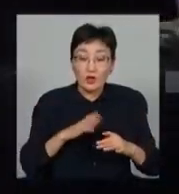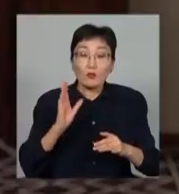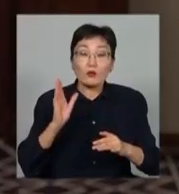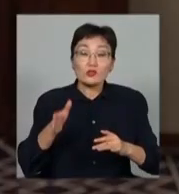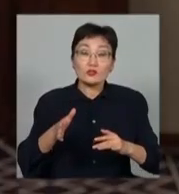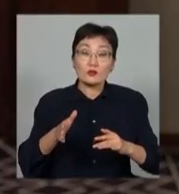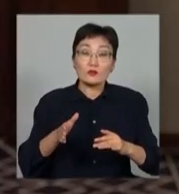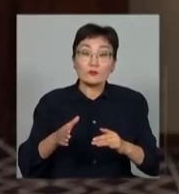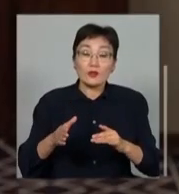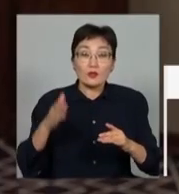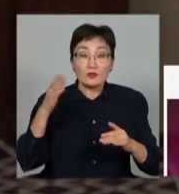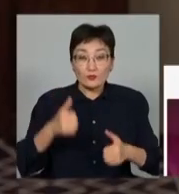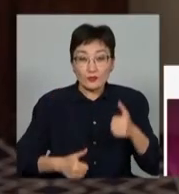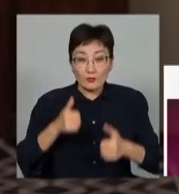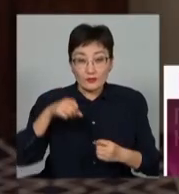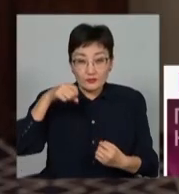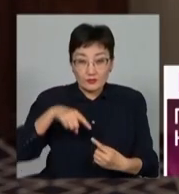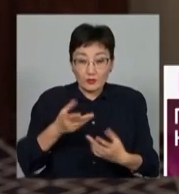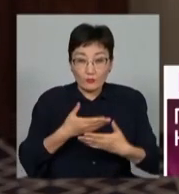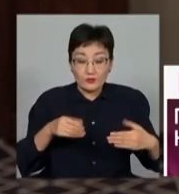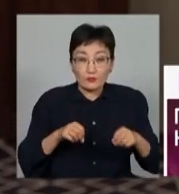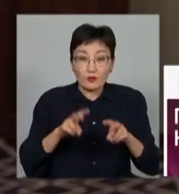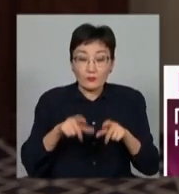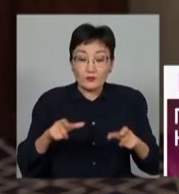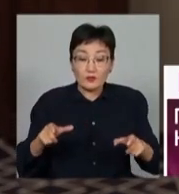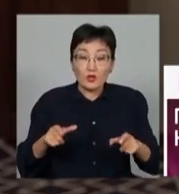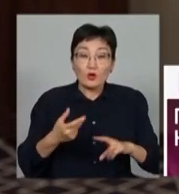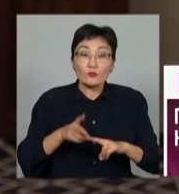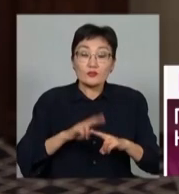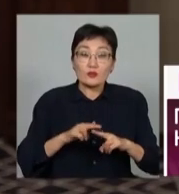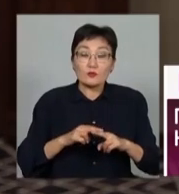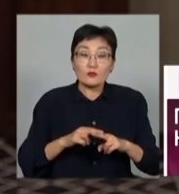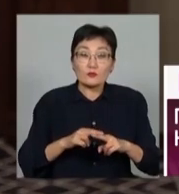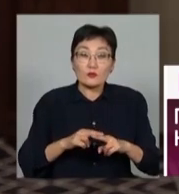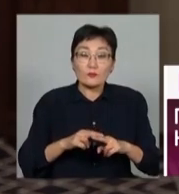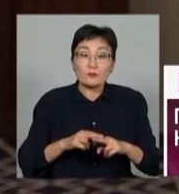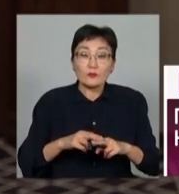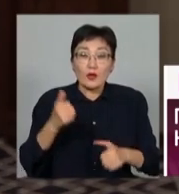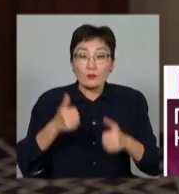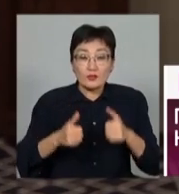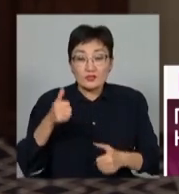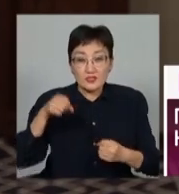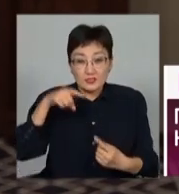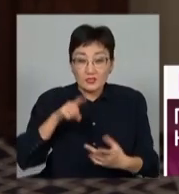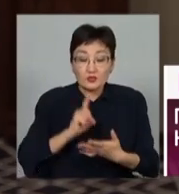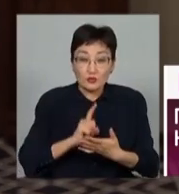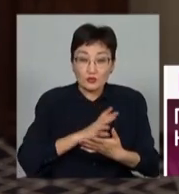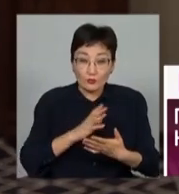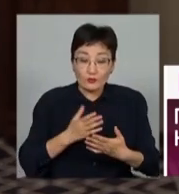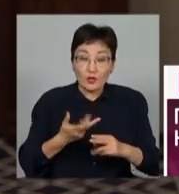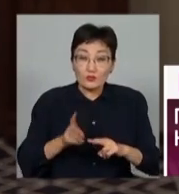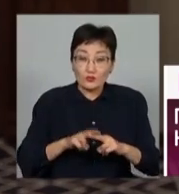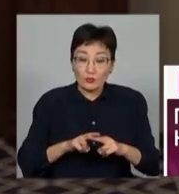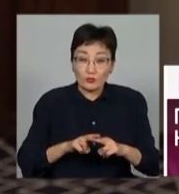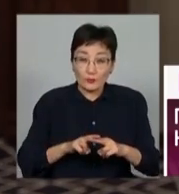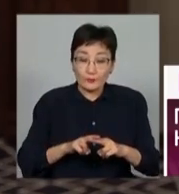Болашақта бәсекелестікке сәйкес біздің кадрларымыз, осы ресурсымыз бәсекелестікке сәйкес болу керек. Сол